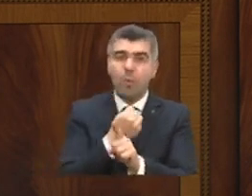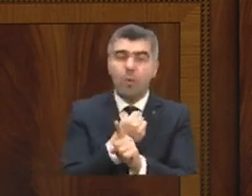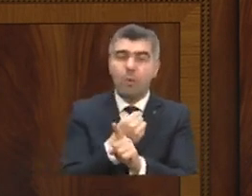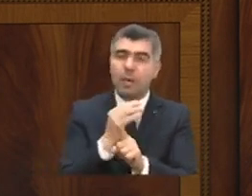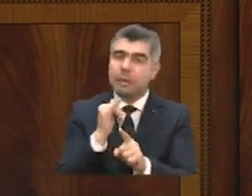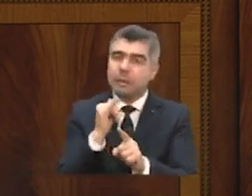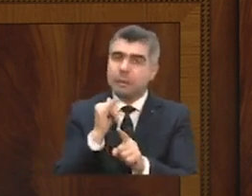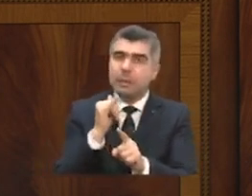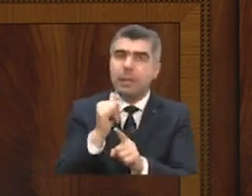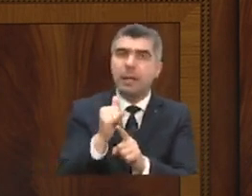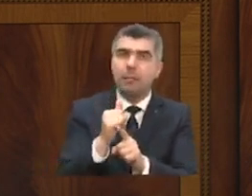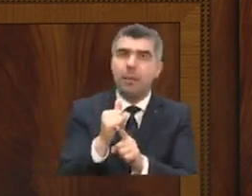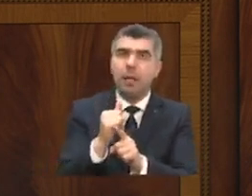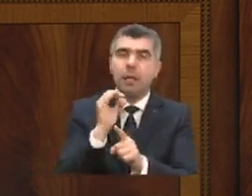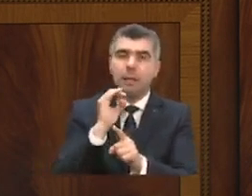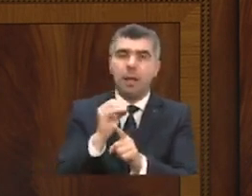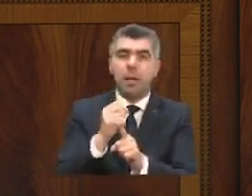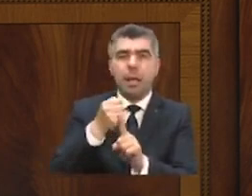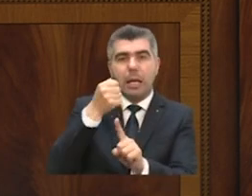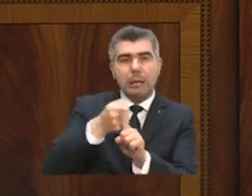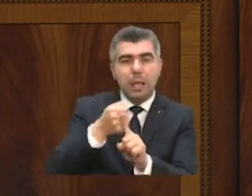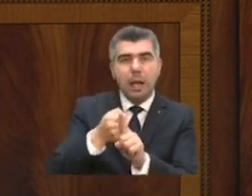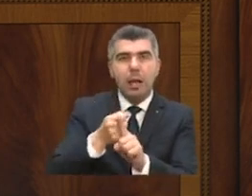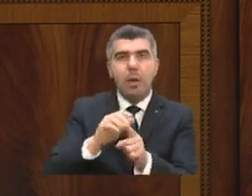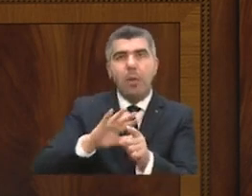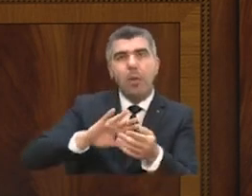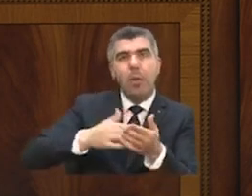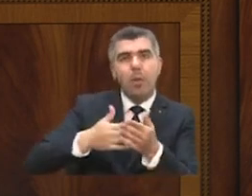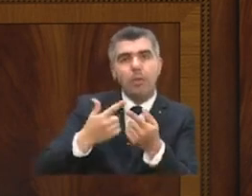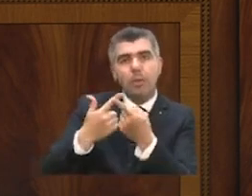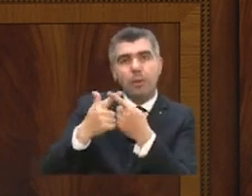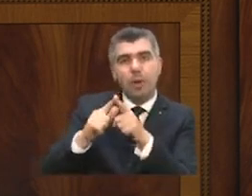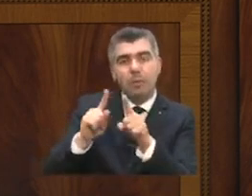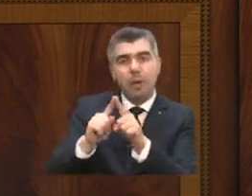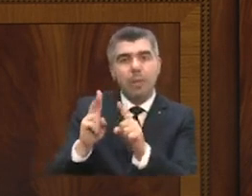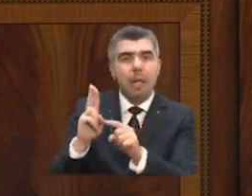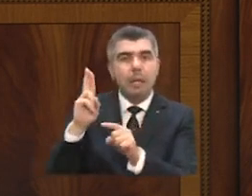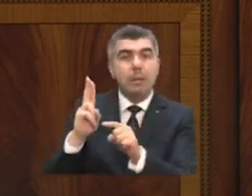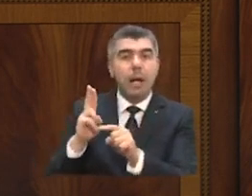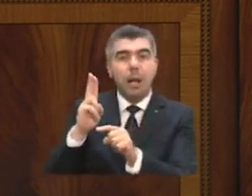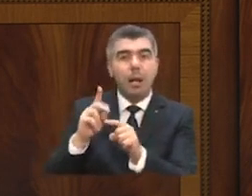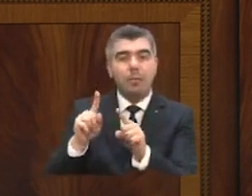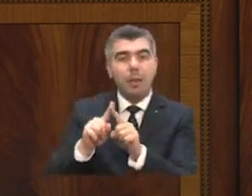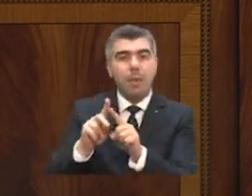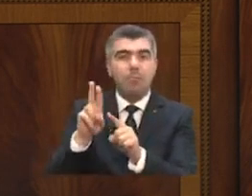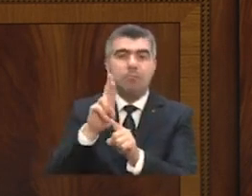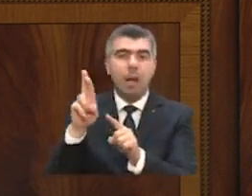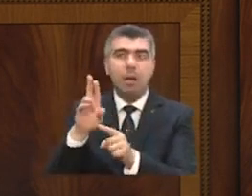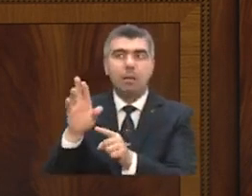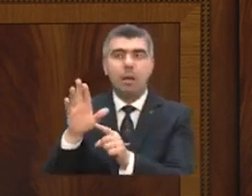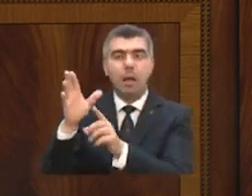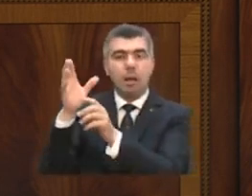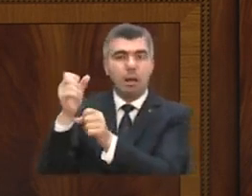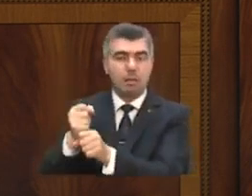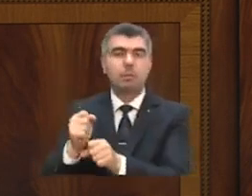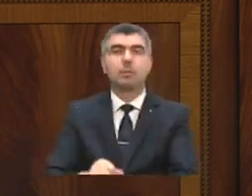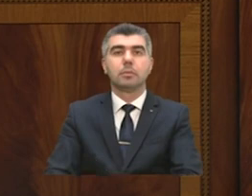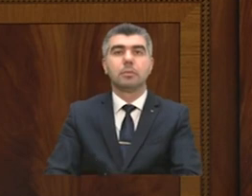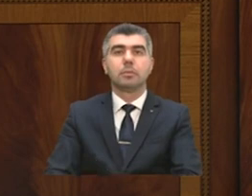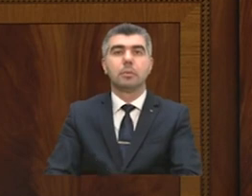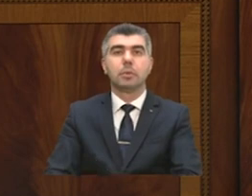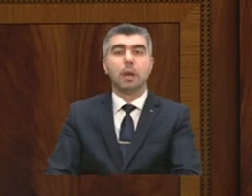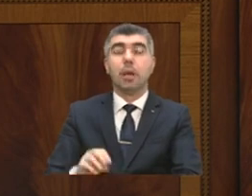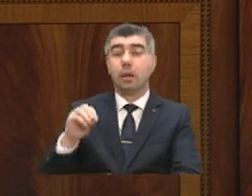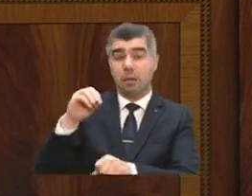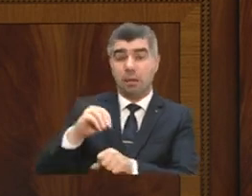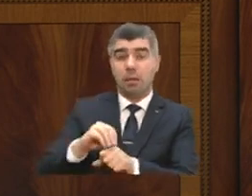مواصلة إصلاح المنظومة الصحية الوطنية الذي أطلقته تنفيذاً للتوجيهات الملكية السامية، حيث سيتم توجيه